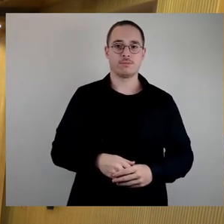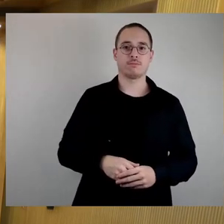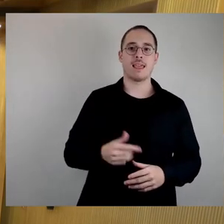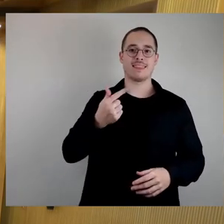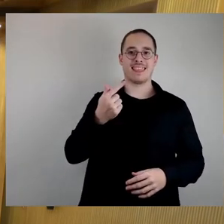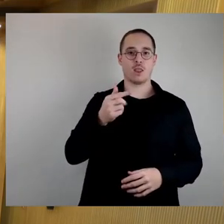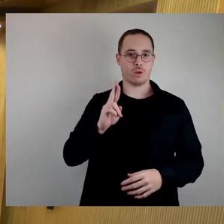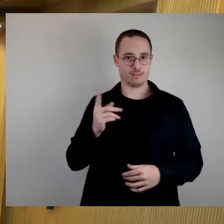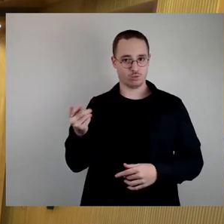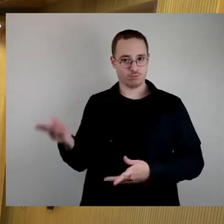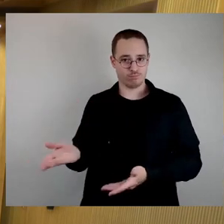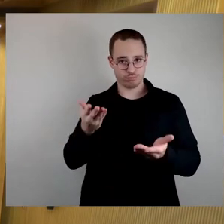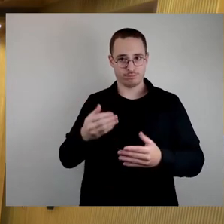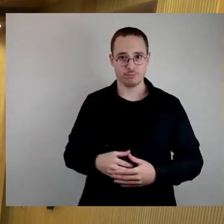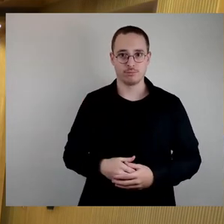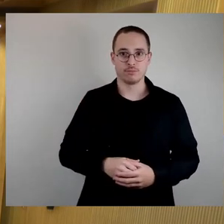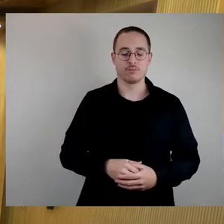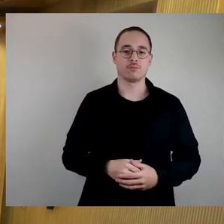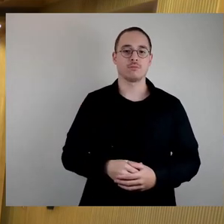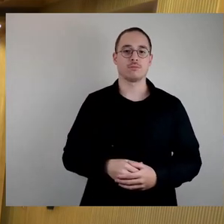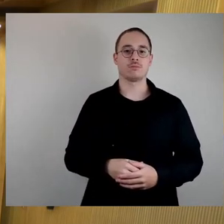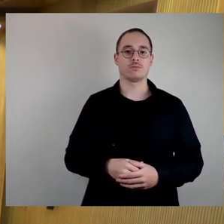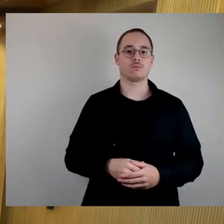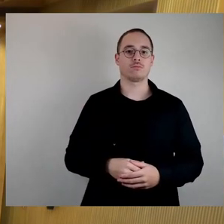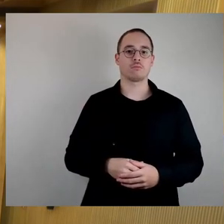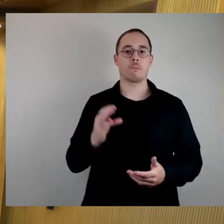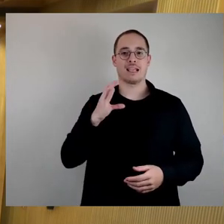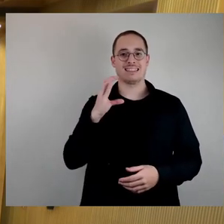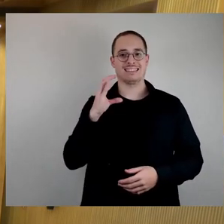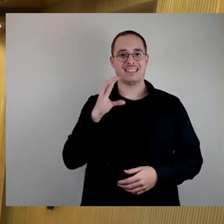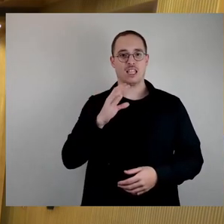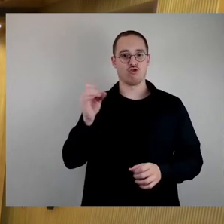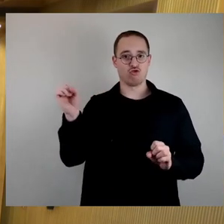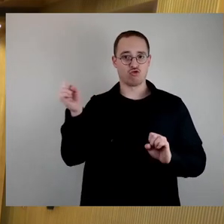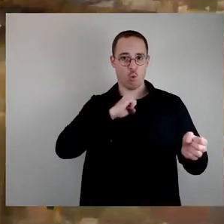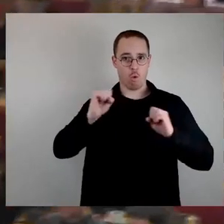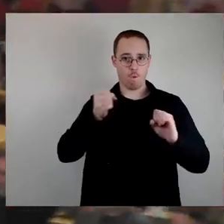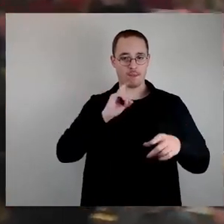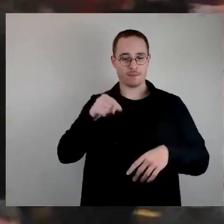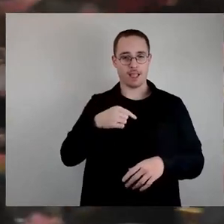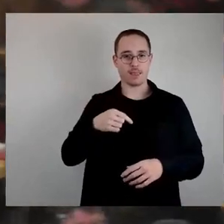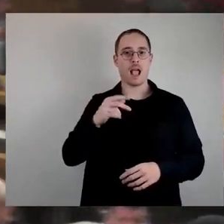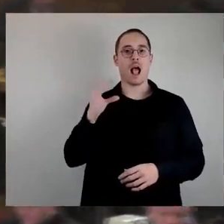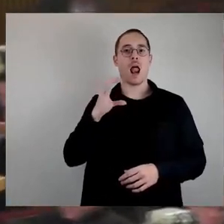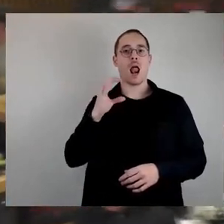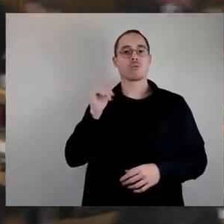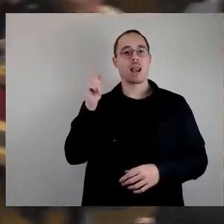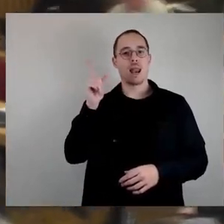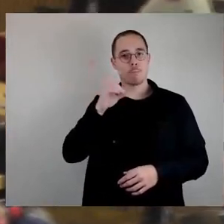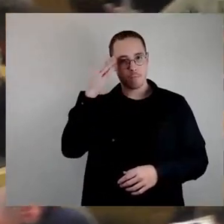und vorbereiten könnte sich Christine Sturm, danach Klaus Lippmann, danach Herr Dr. Schulte-Wissemann, danach Thorsten